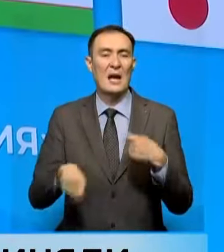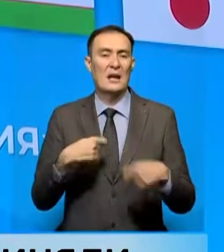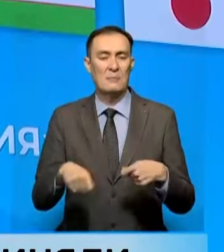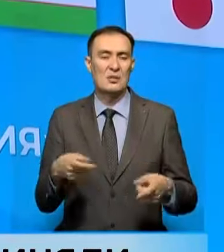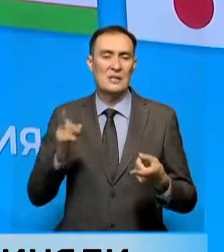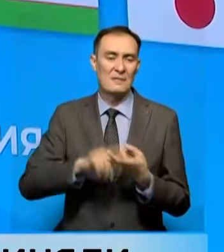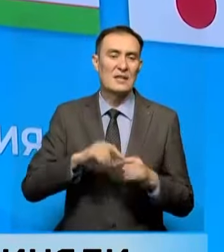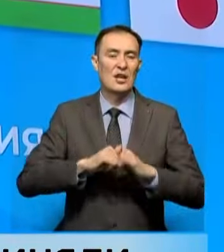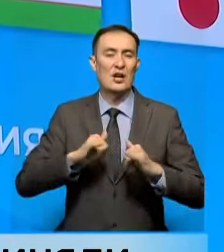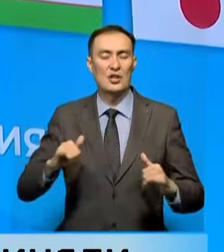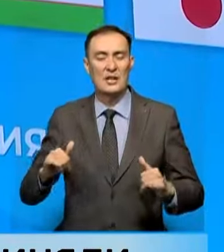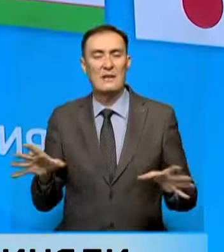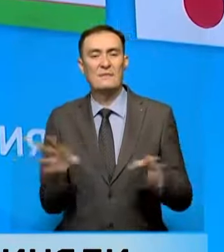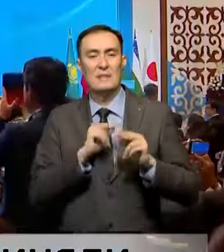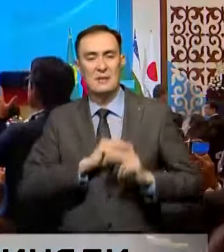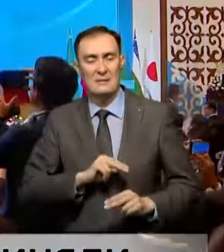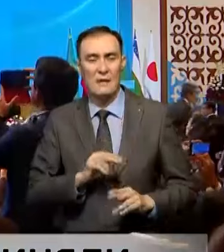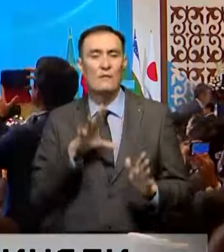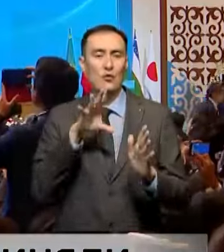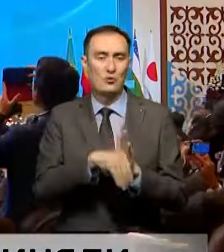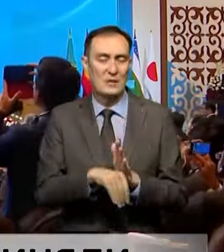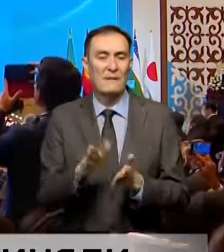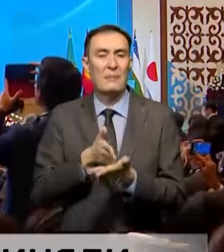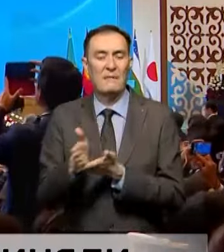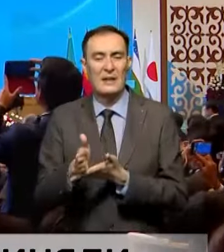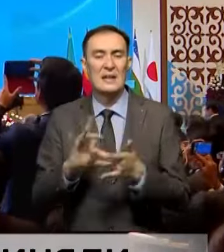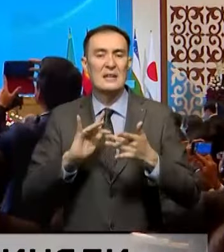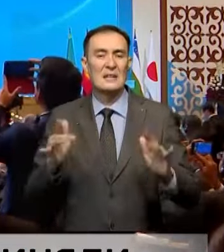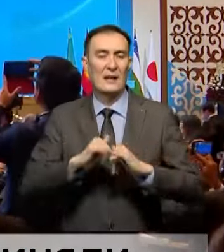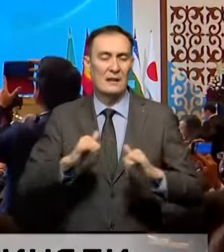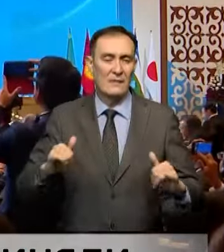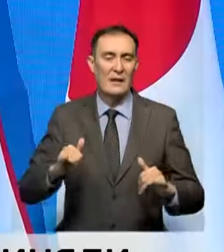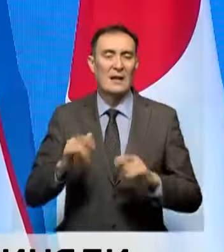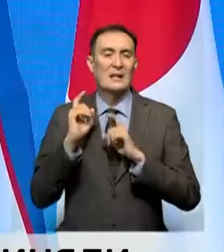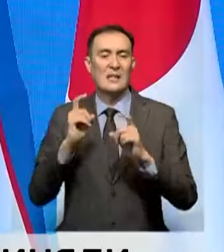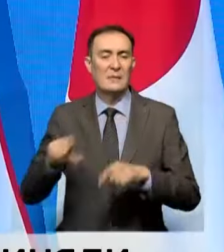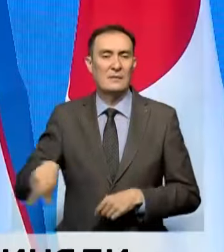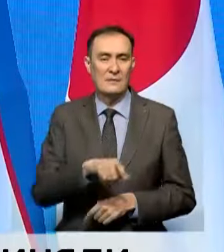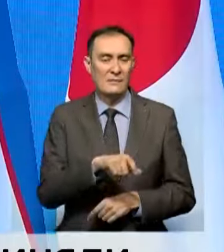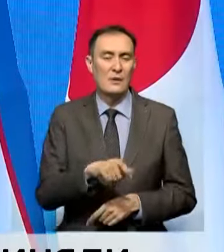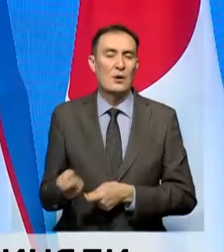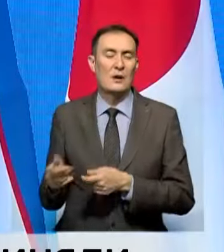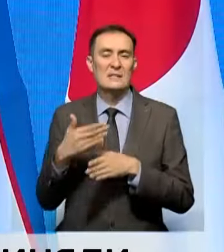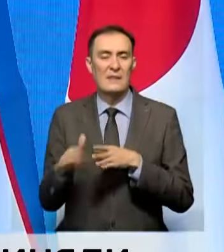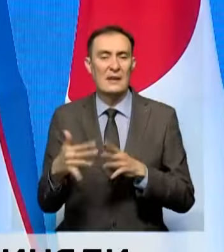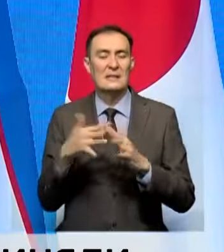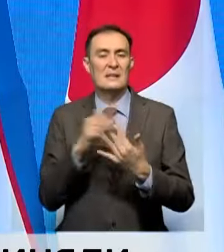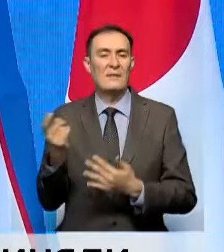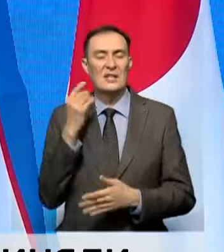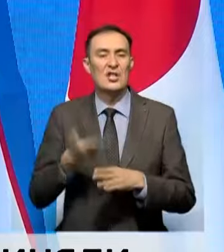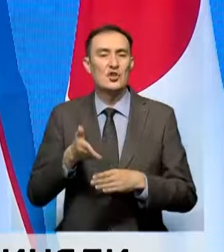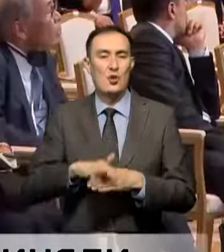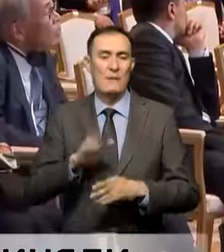экономических связей и расширения взаимодействия, в том числе в сфере цифровизации, транспортно-логистической отрасли, АПК и